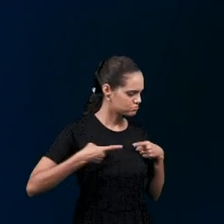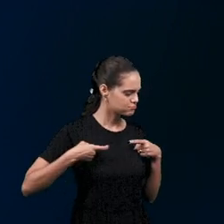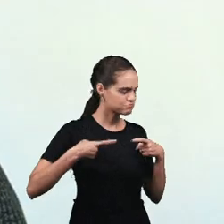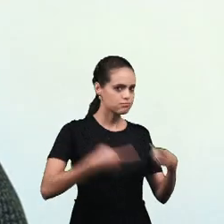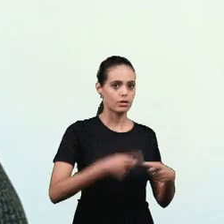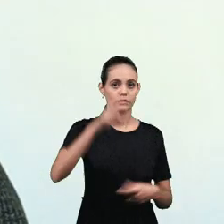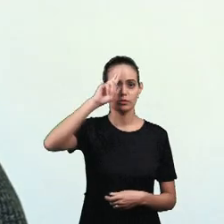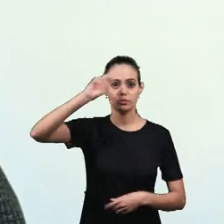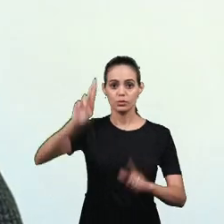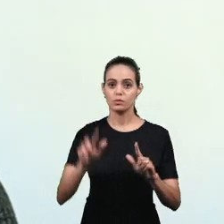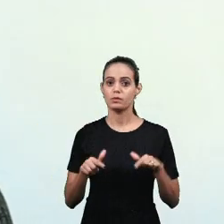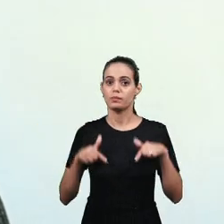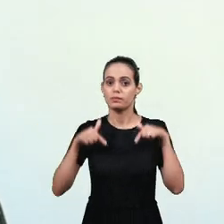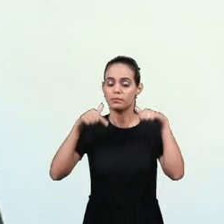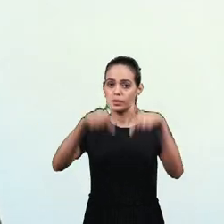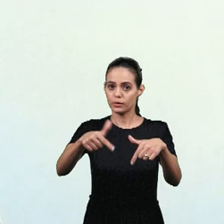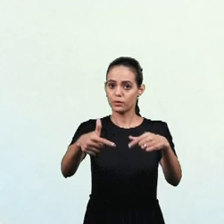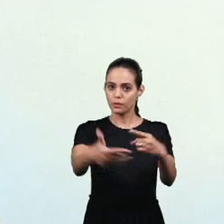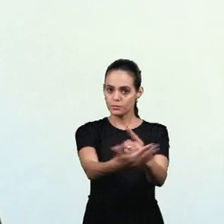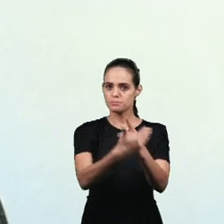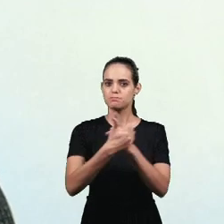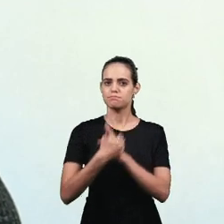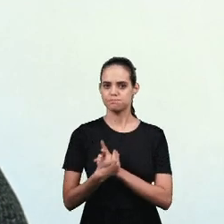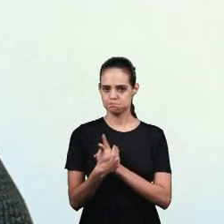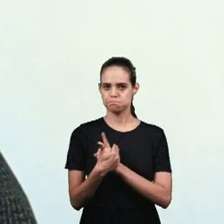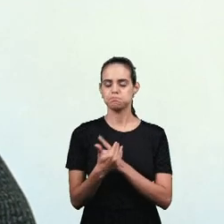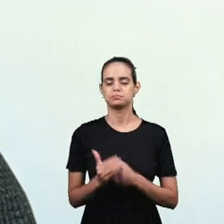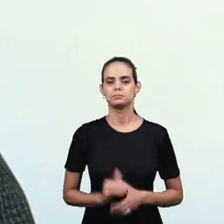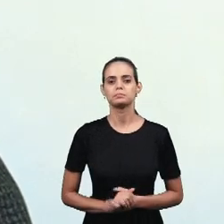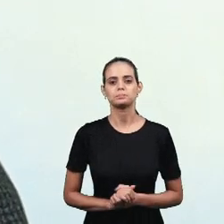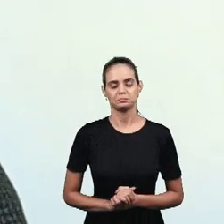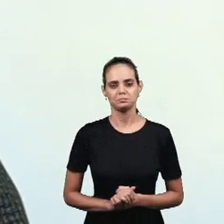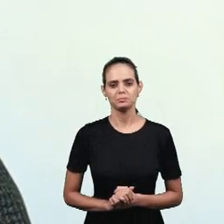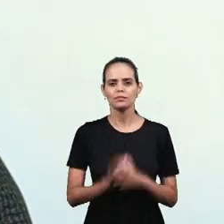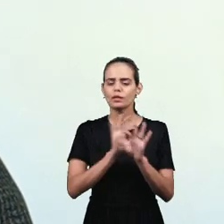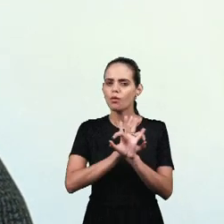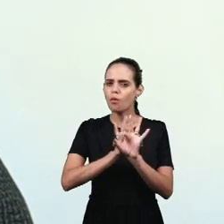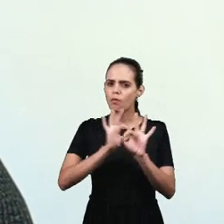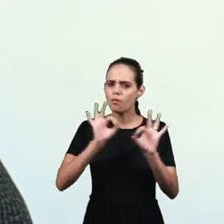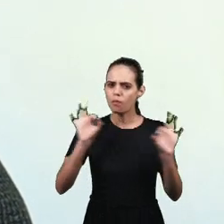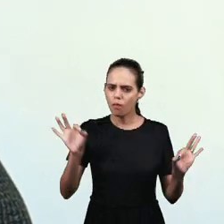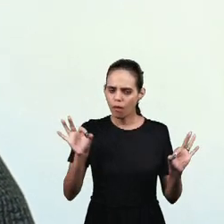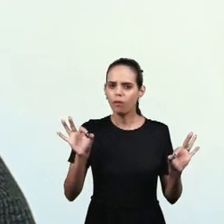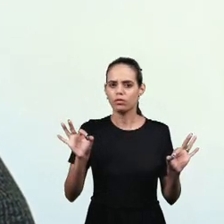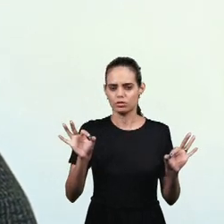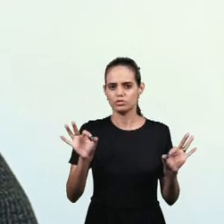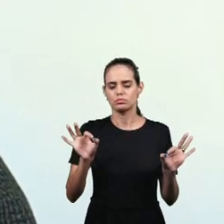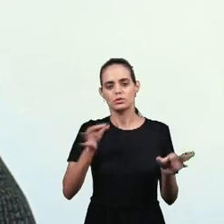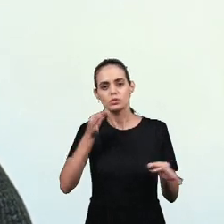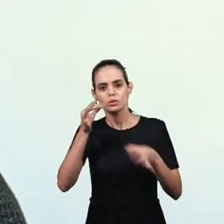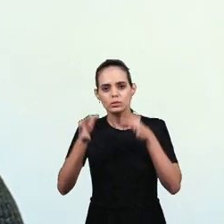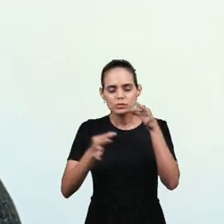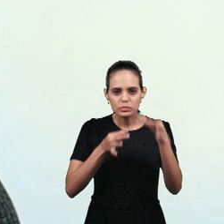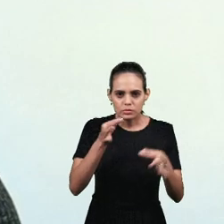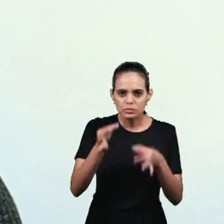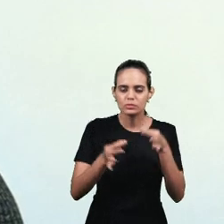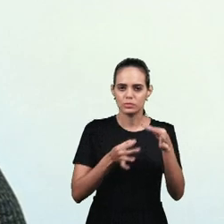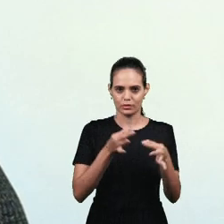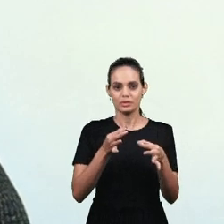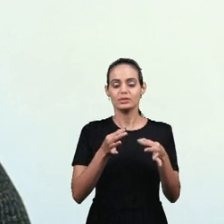sœurs, très bien placé par notre sœur jeune. Elle a fini pour dire le Seigneur a opéré une grande